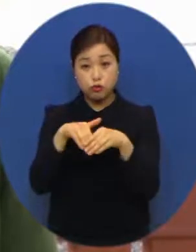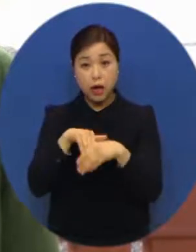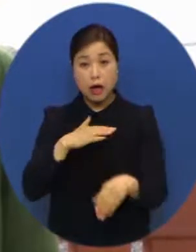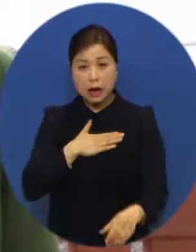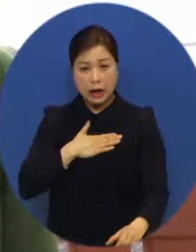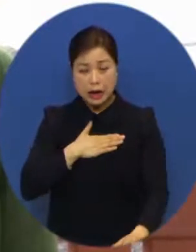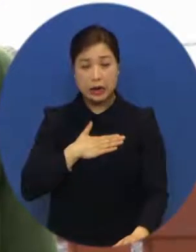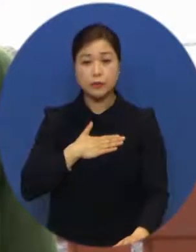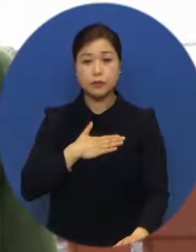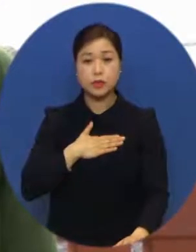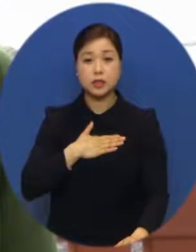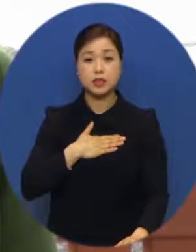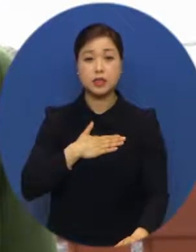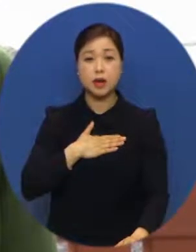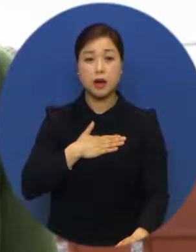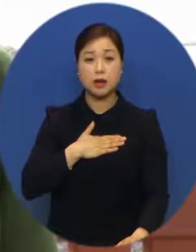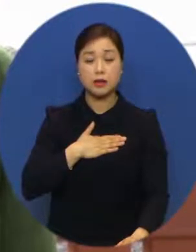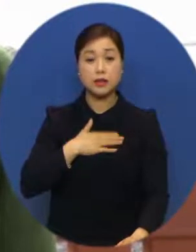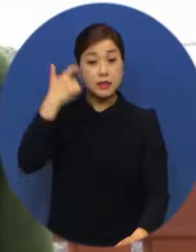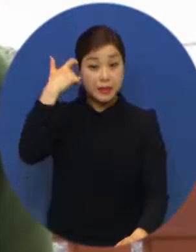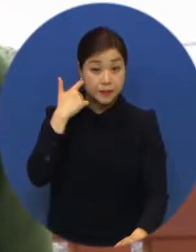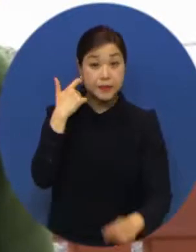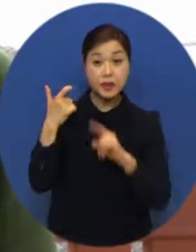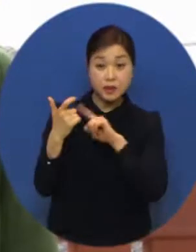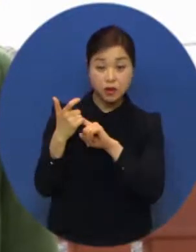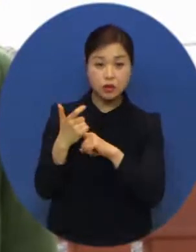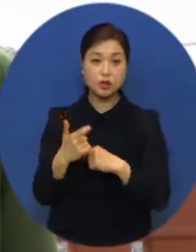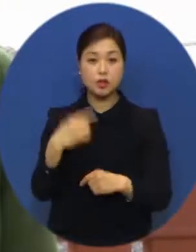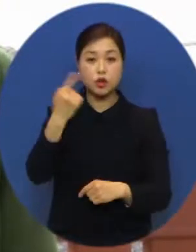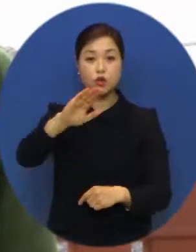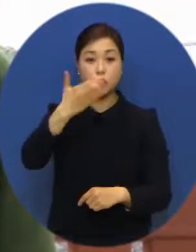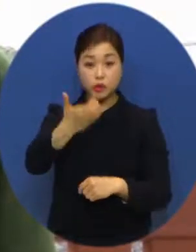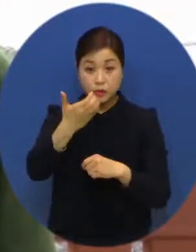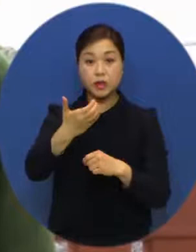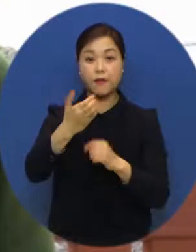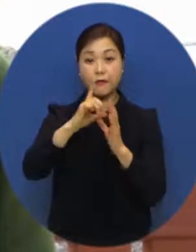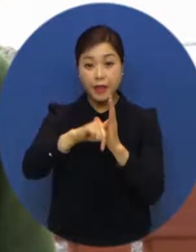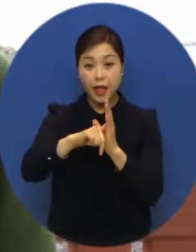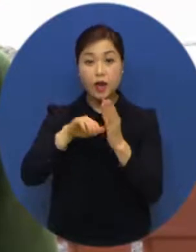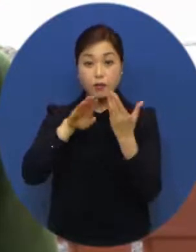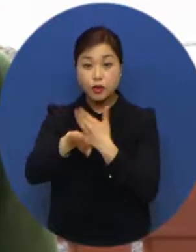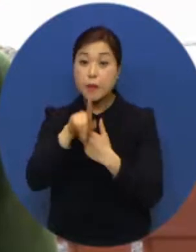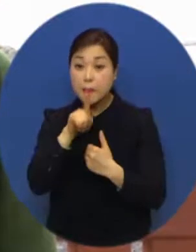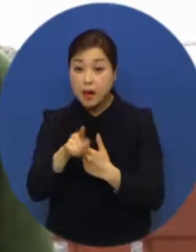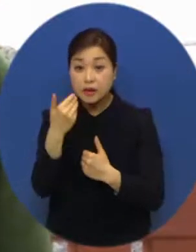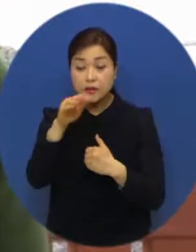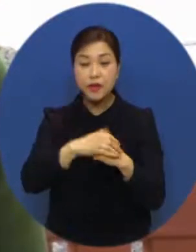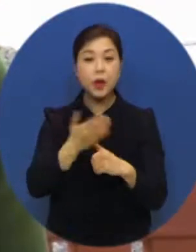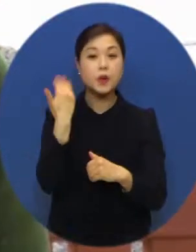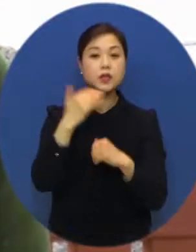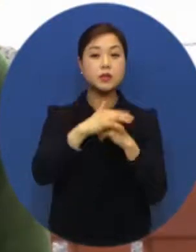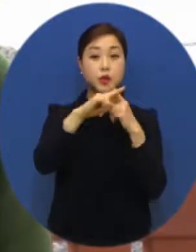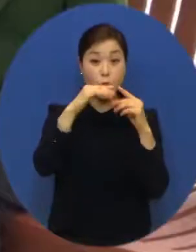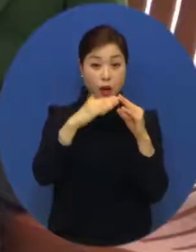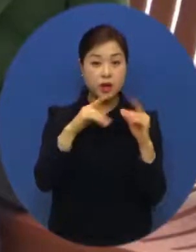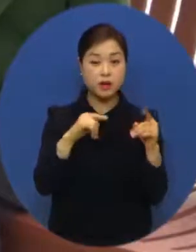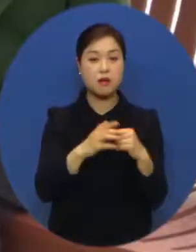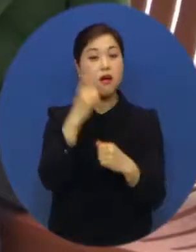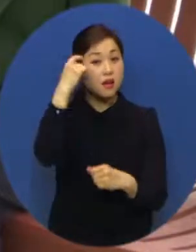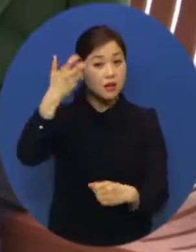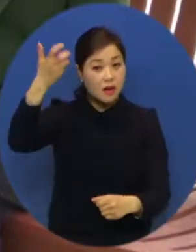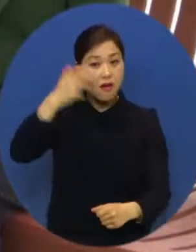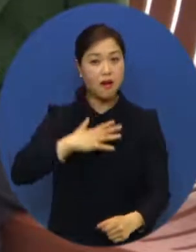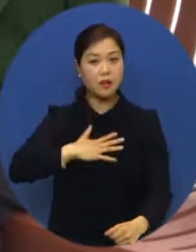90년대부터 쓰기 시작했는데 요즘은 교회에서도 영적 감수성이라는 단어를 쓰고 있습니다. 그래서 온갖